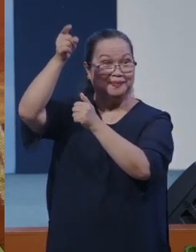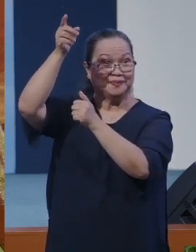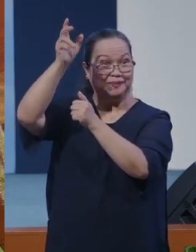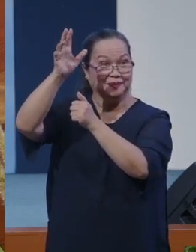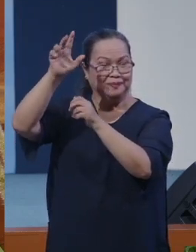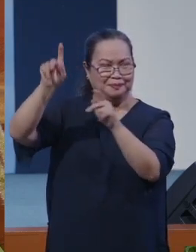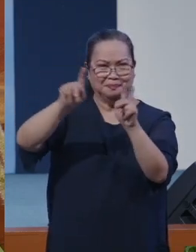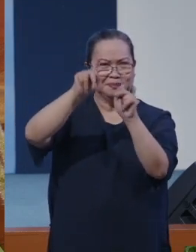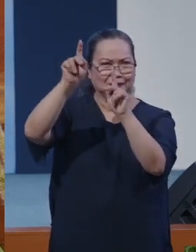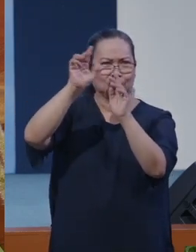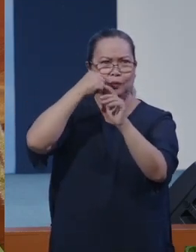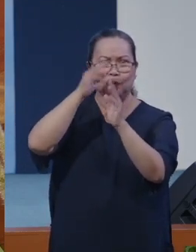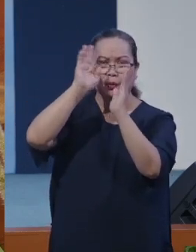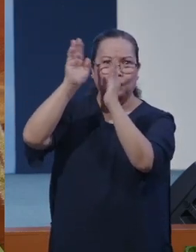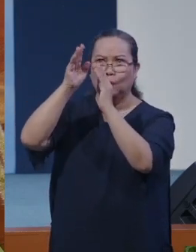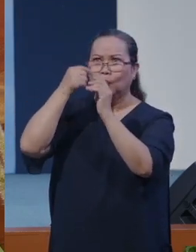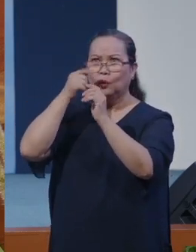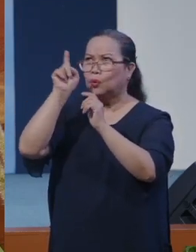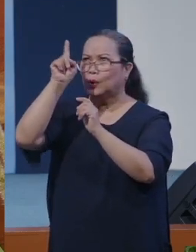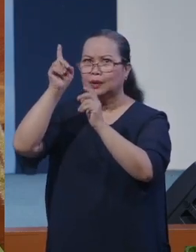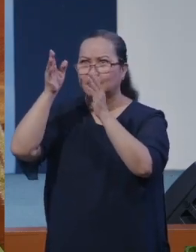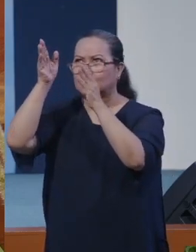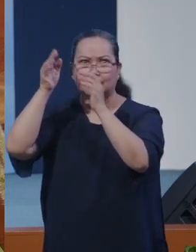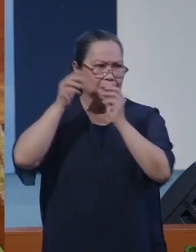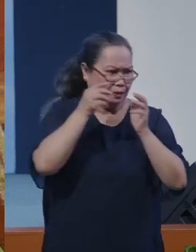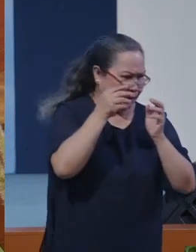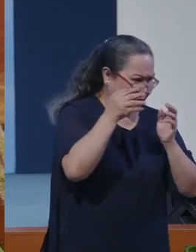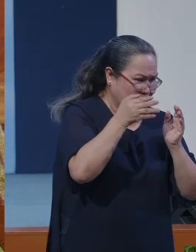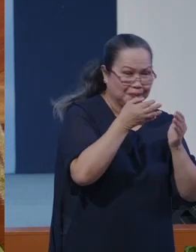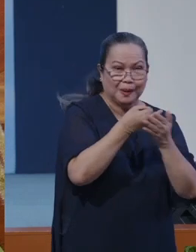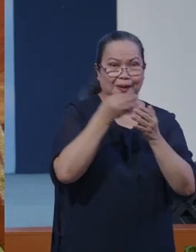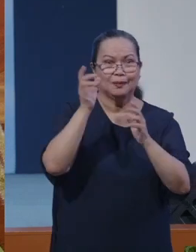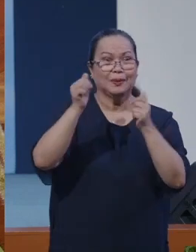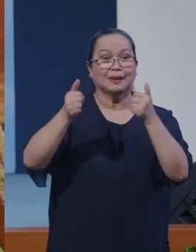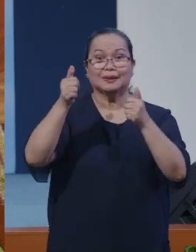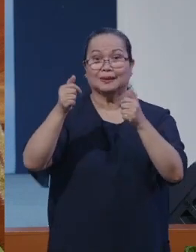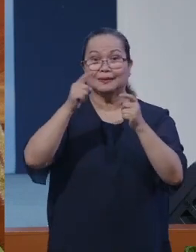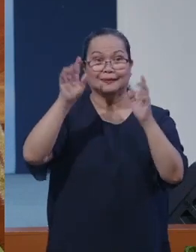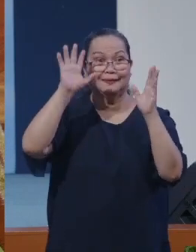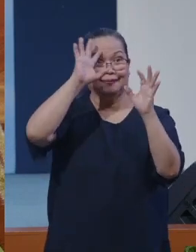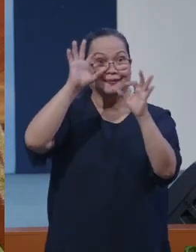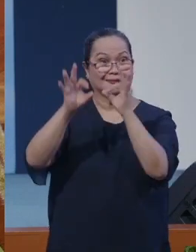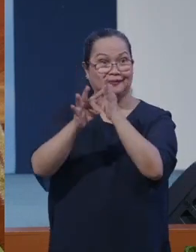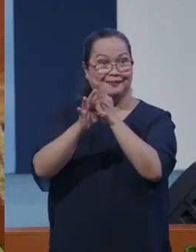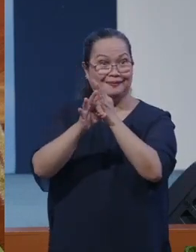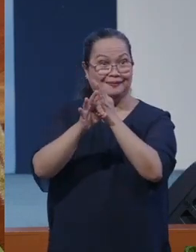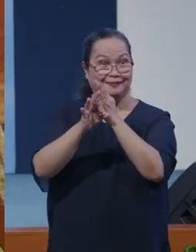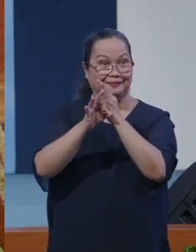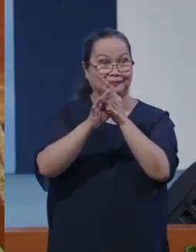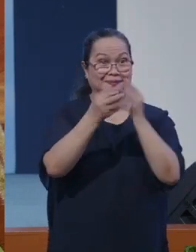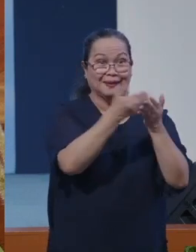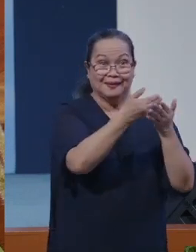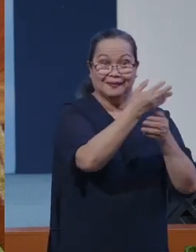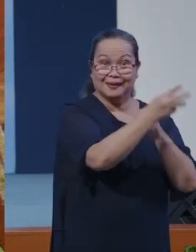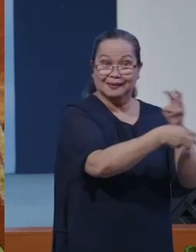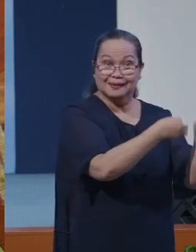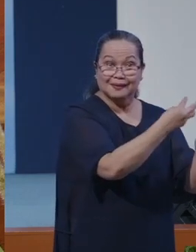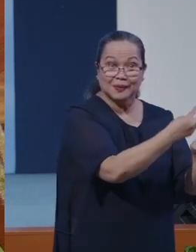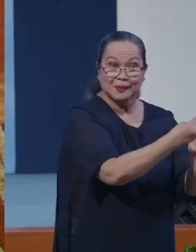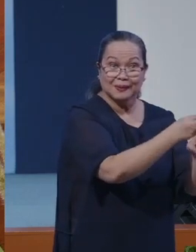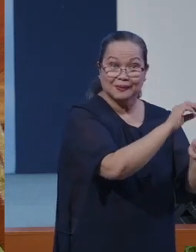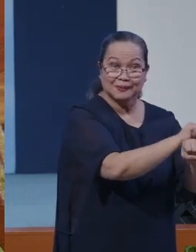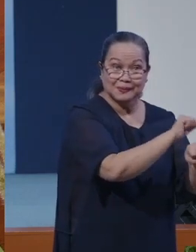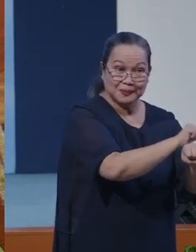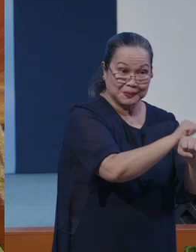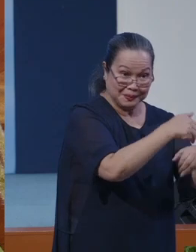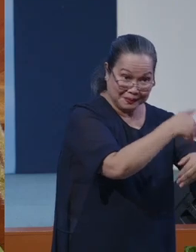pinakamakapangyarihan sa lahat. Mag-focus tayo kung kanino ang ating pananampalataya. Sa mga bagay ba ng mundo? Sa ating trabaho? Sa ating